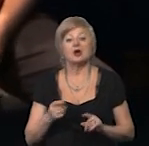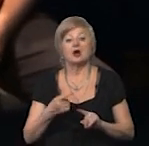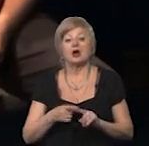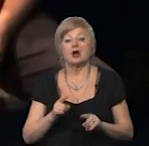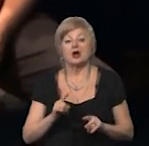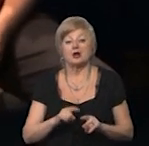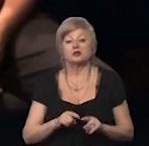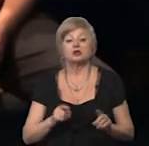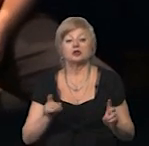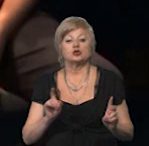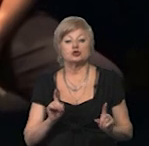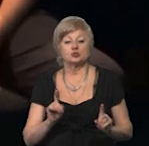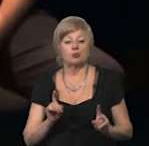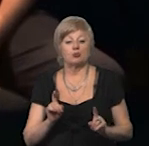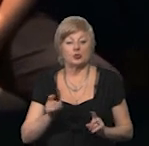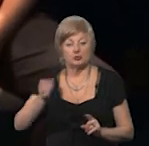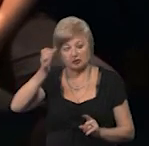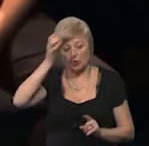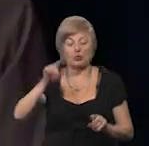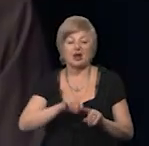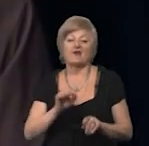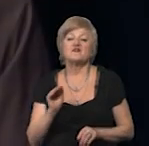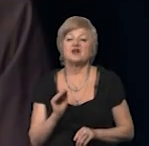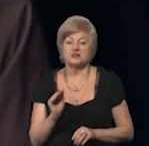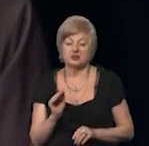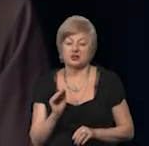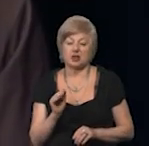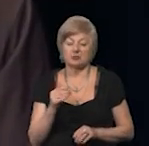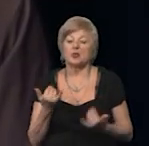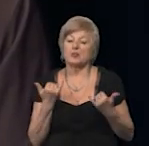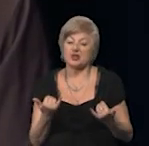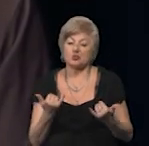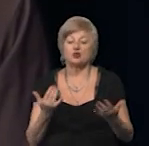те саме, що пояснює і наука фізика. І на сьогоднішній день